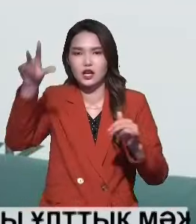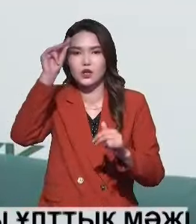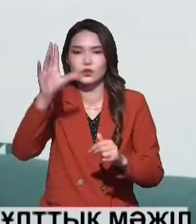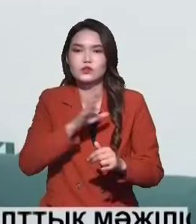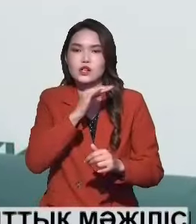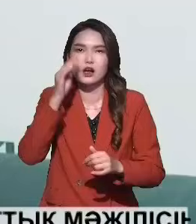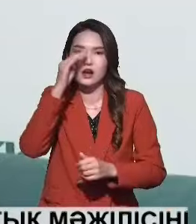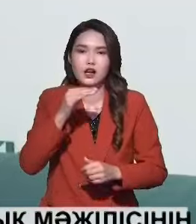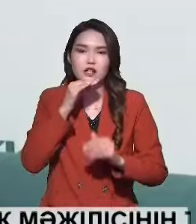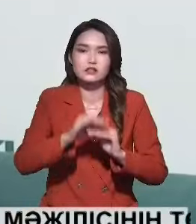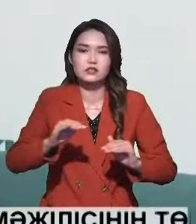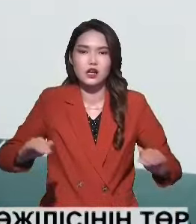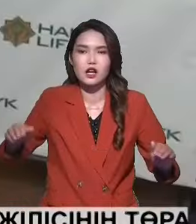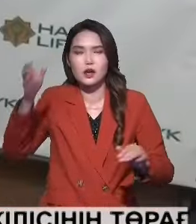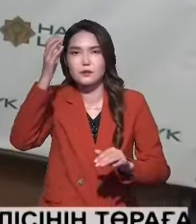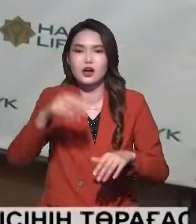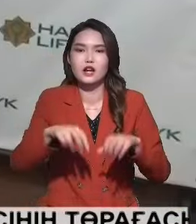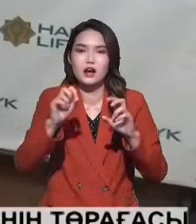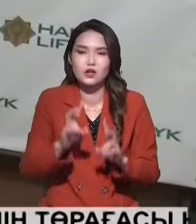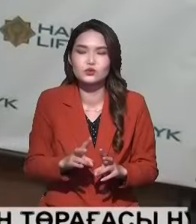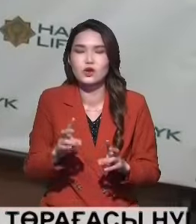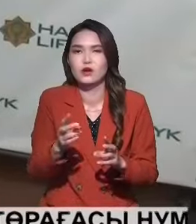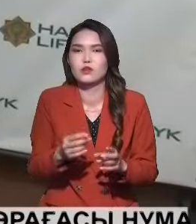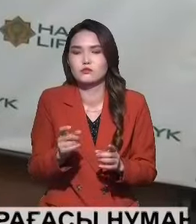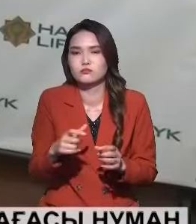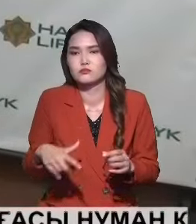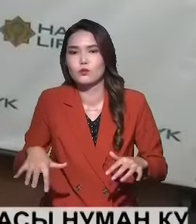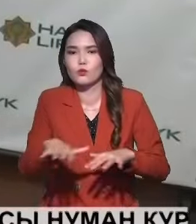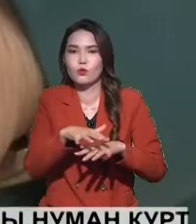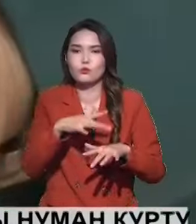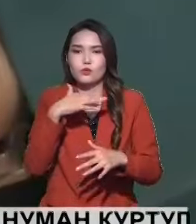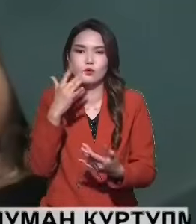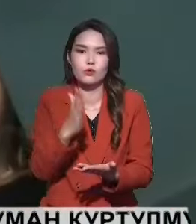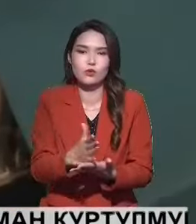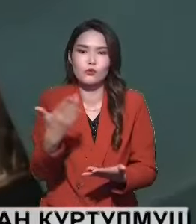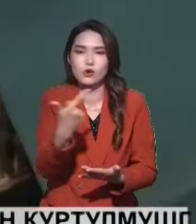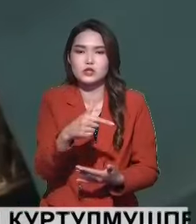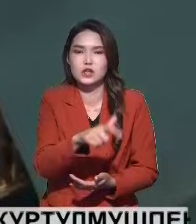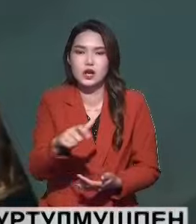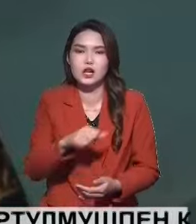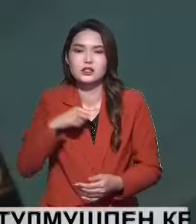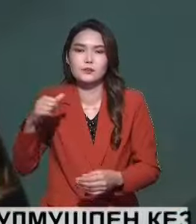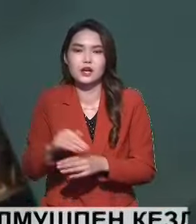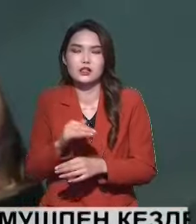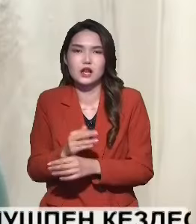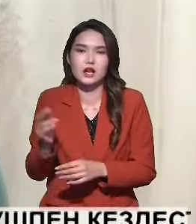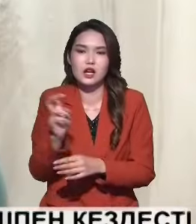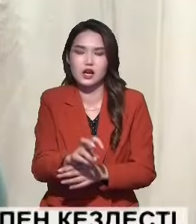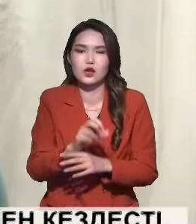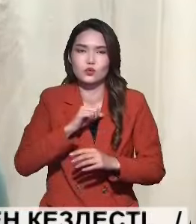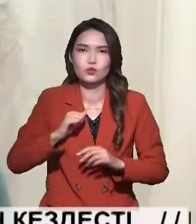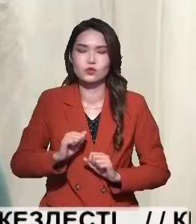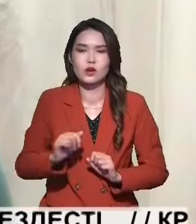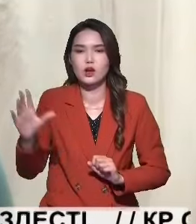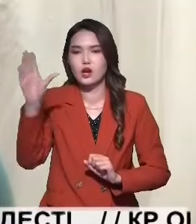ата-аналар балаларының біліміне де арнайы қор жинауда дейді. Яғни, оқыс жағдай болса, азамат өзін де, перзентін де қорғай алады. Өмір